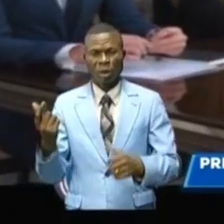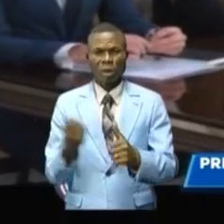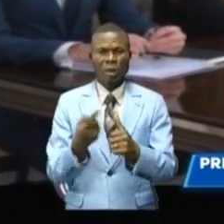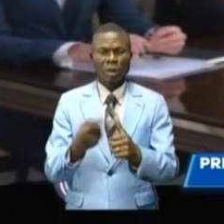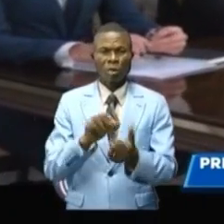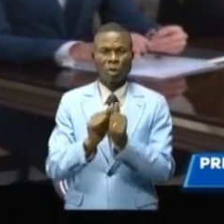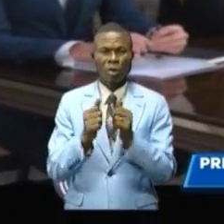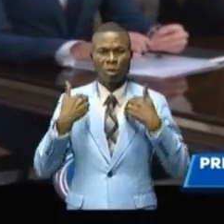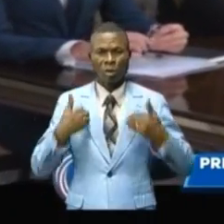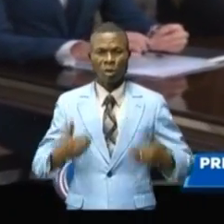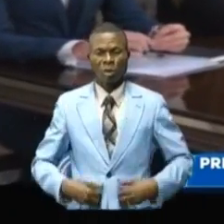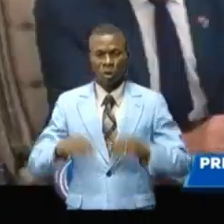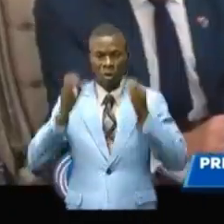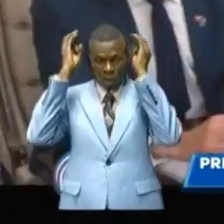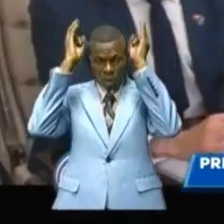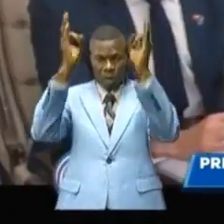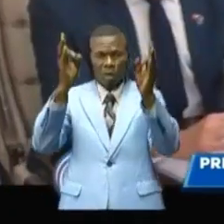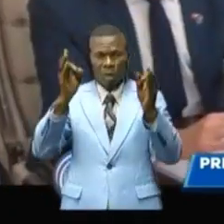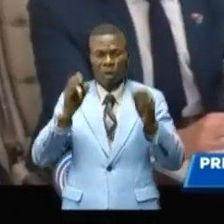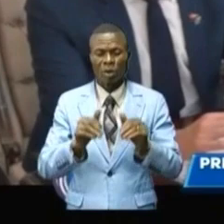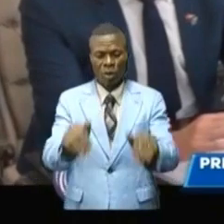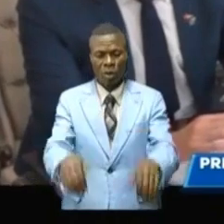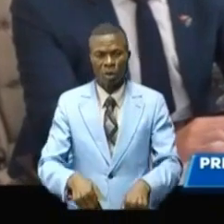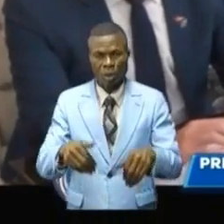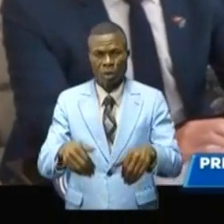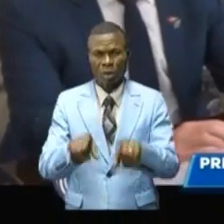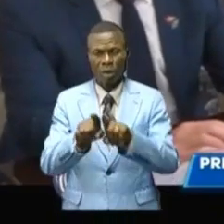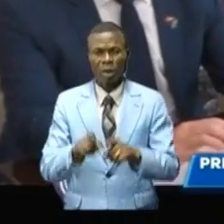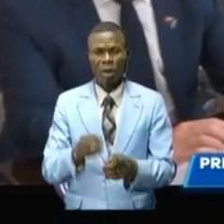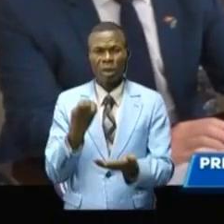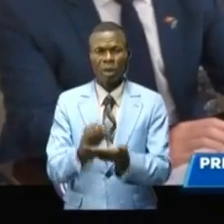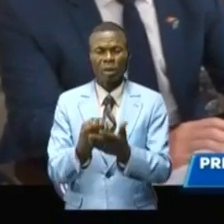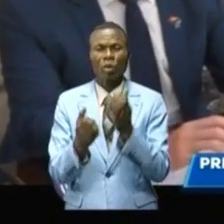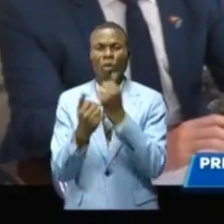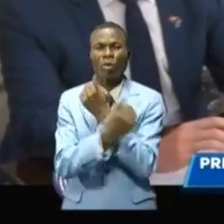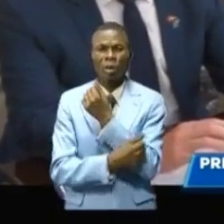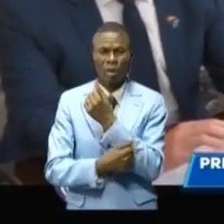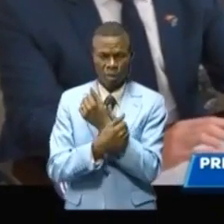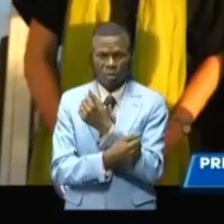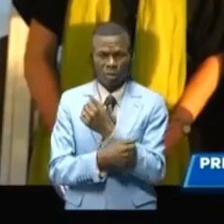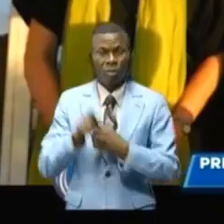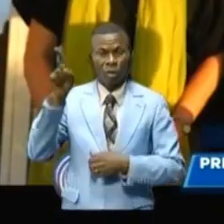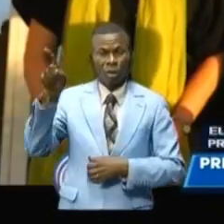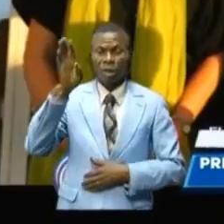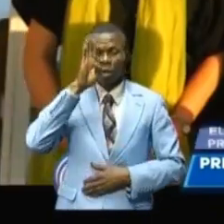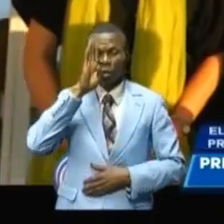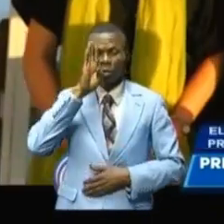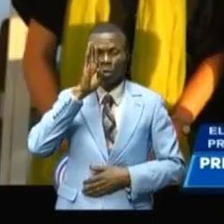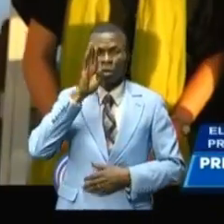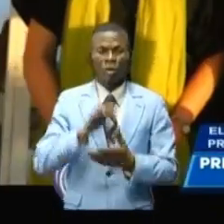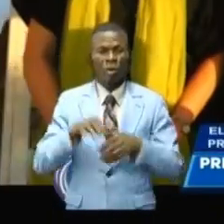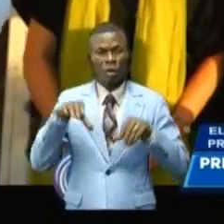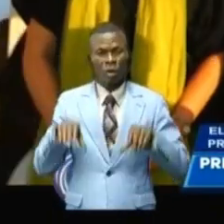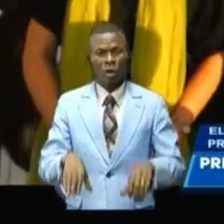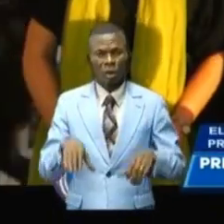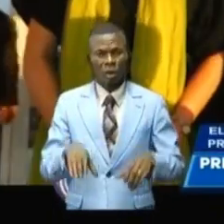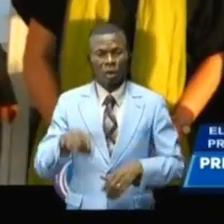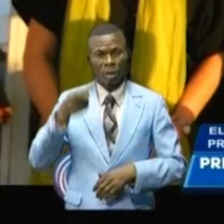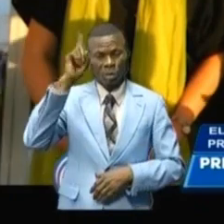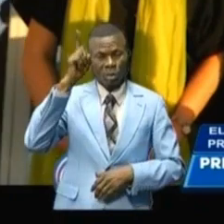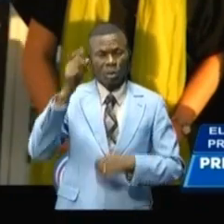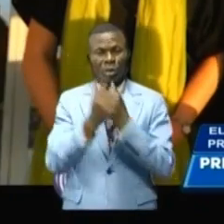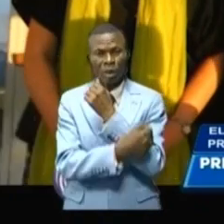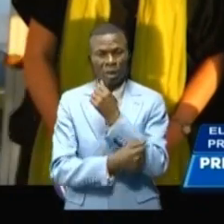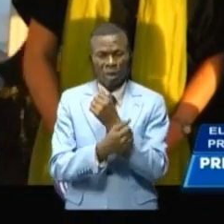santé, l'éducation, l'agriculture et l'économie du pays. Comme Belgique, le Congo est le premier